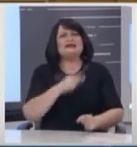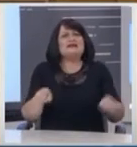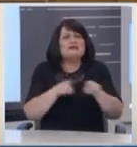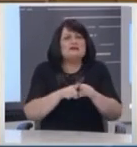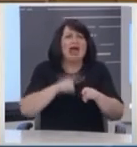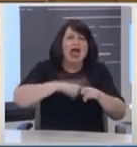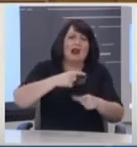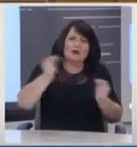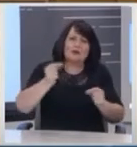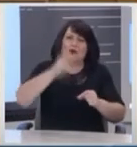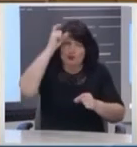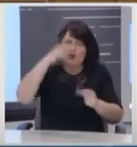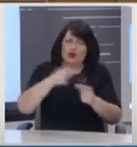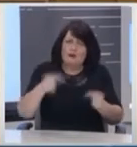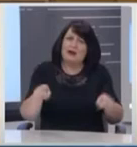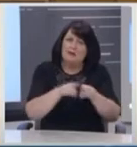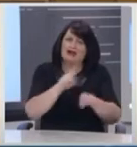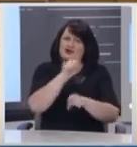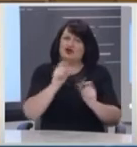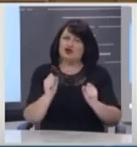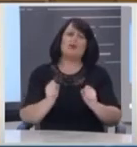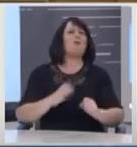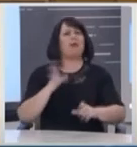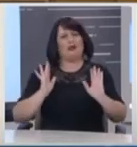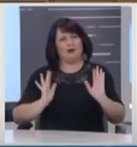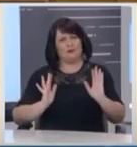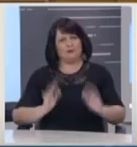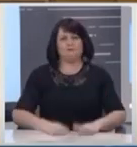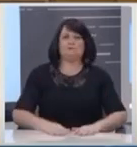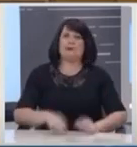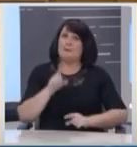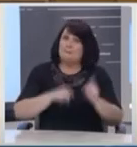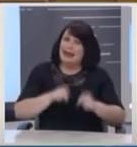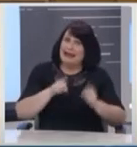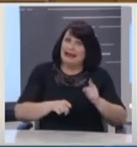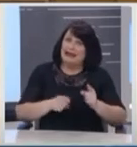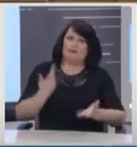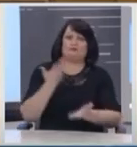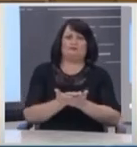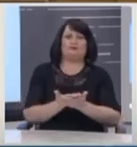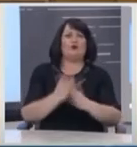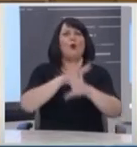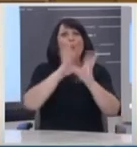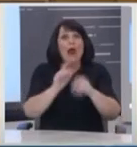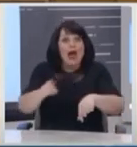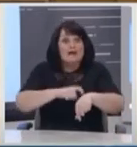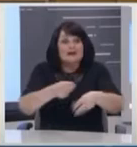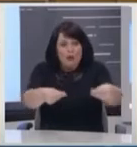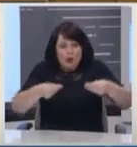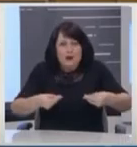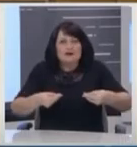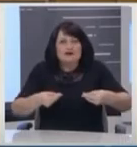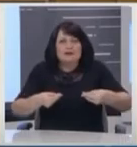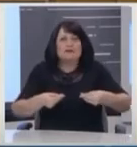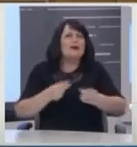Ελληνοκύπριοι και Τουρκοκύπριοι. Και τέλος, είναι αυτοί που απαιτώντας τα πάντα σήμερα βοηθούν